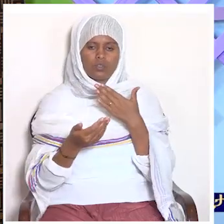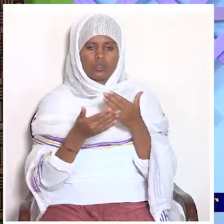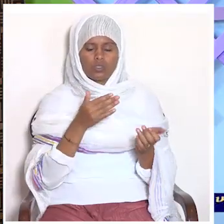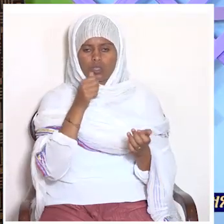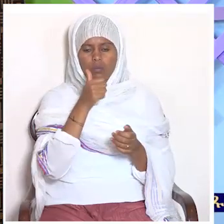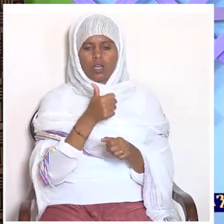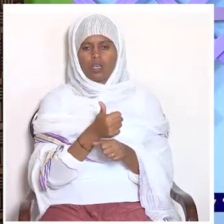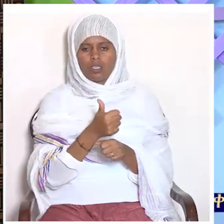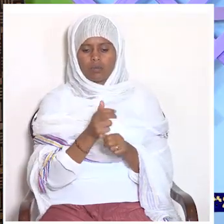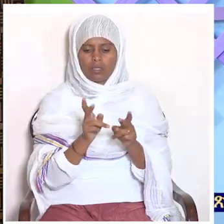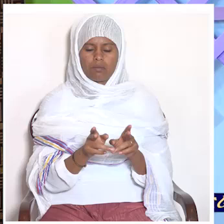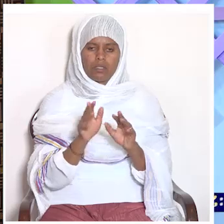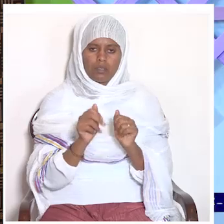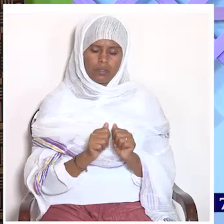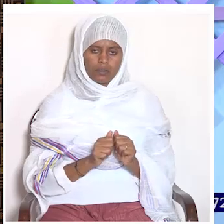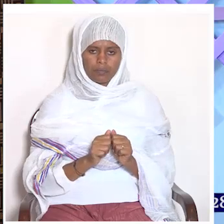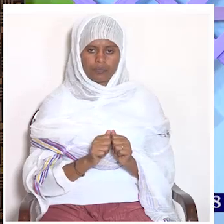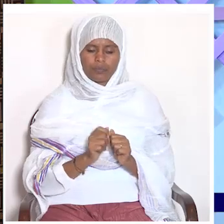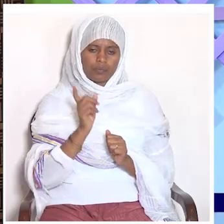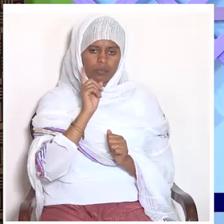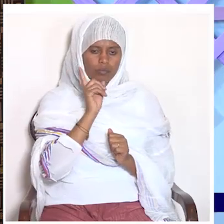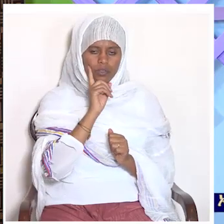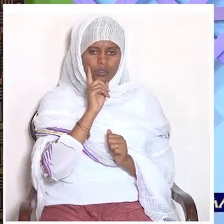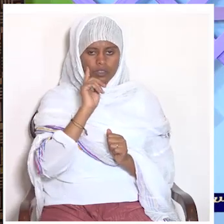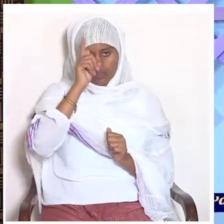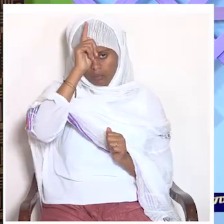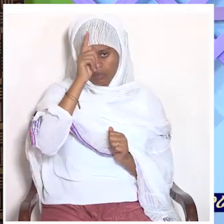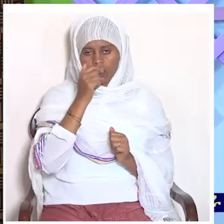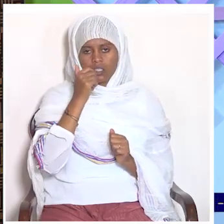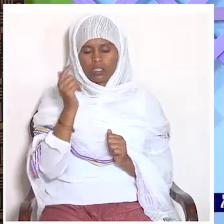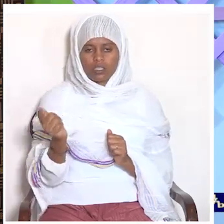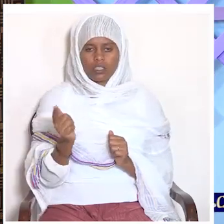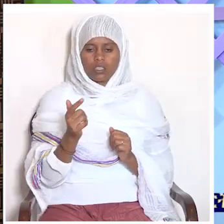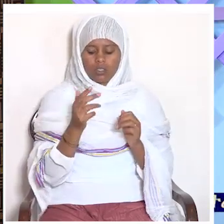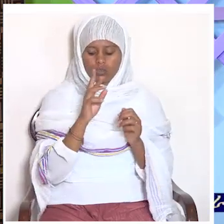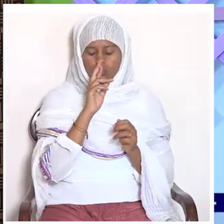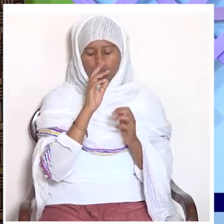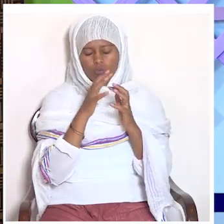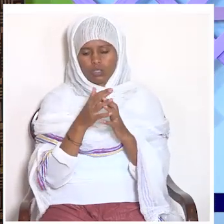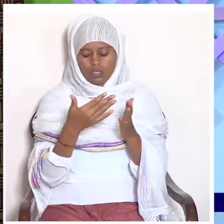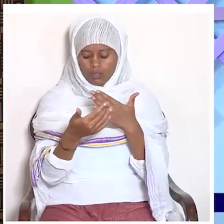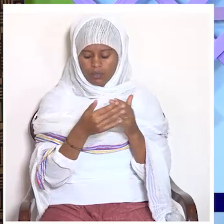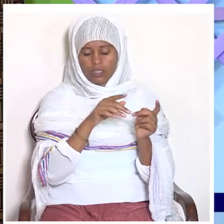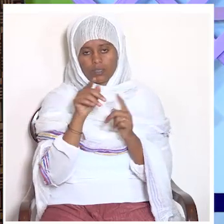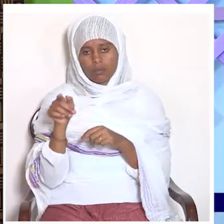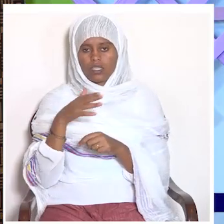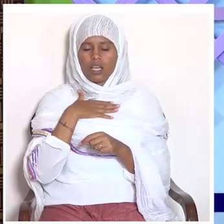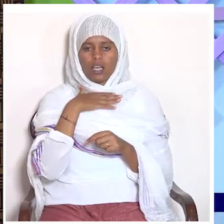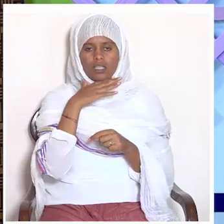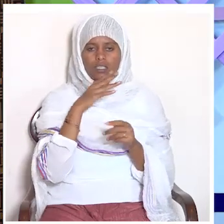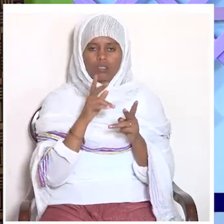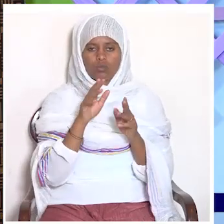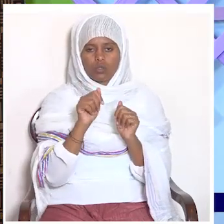بتنتي تفطرنا يادنا ابونا ادم ون كم زنبرت كل غزي تنبيت انا تنغرلا سوايا انا تقزرلا